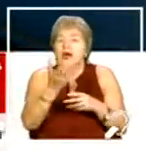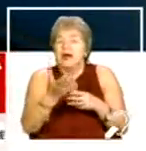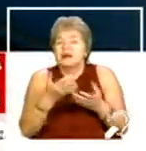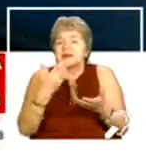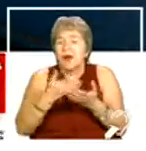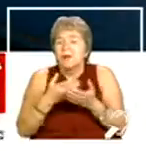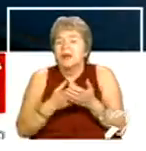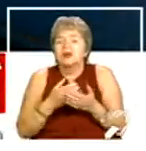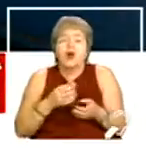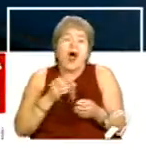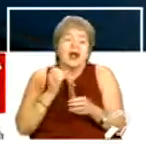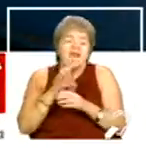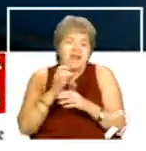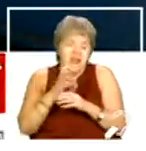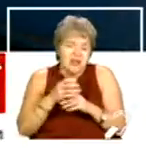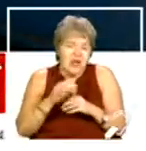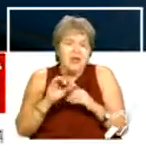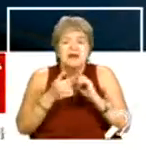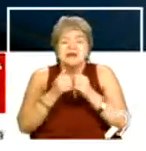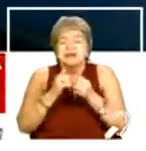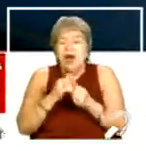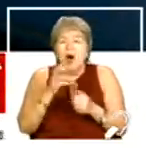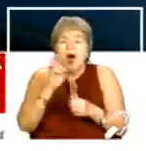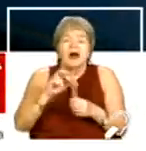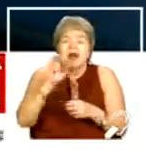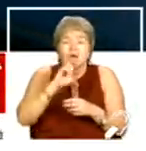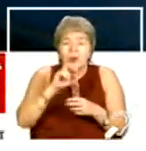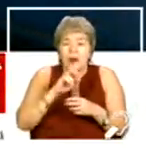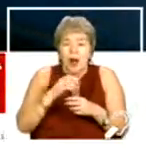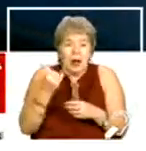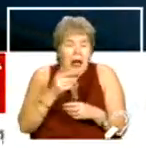pentru a le valorifica sau pentru a le recicla. Lucruri care nu se întâmplă, bineînțeles.